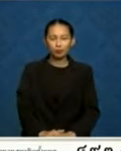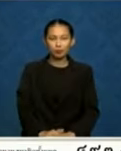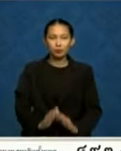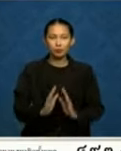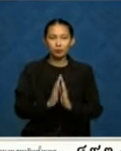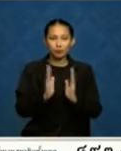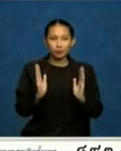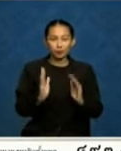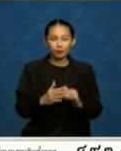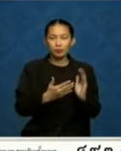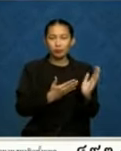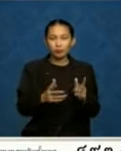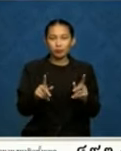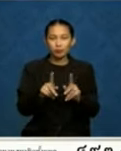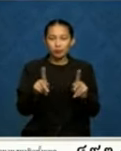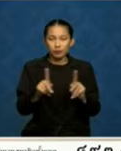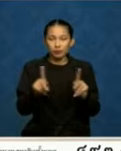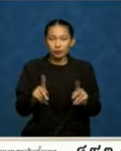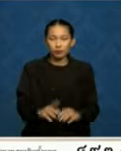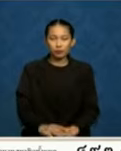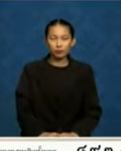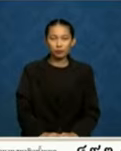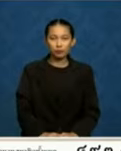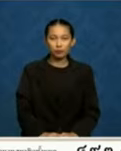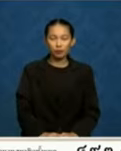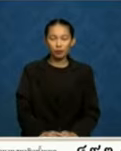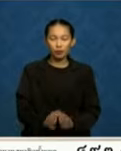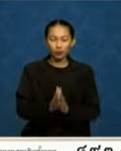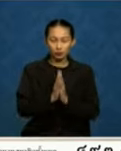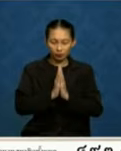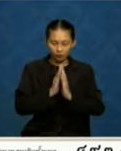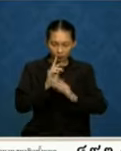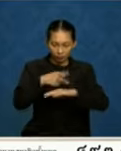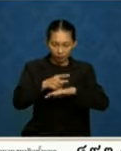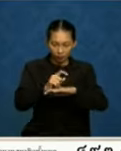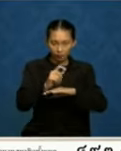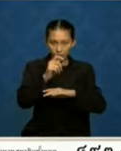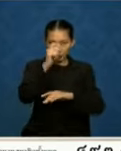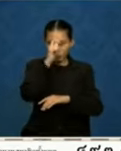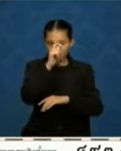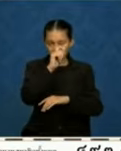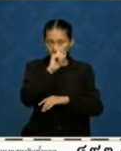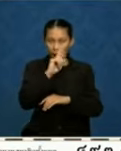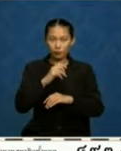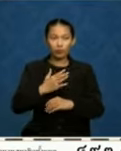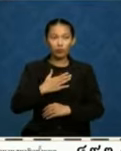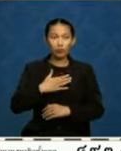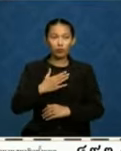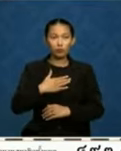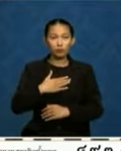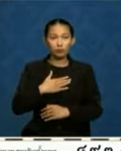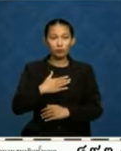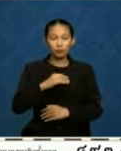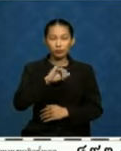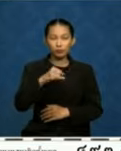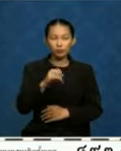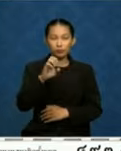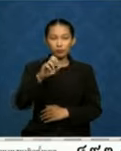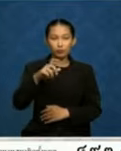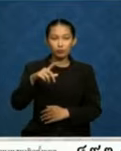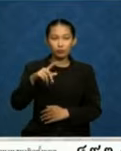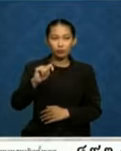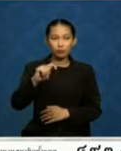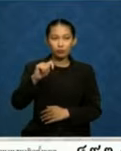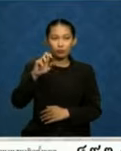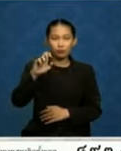มากครับเชิญกรรมาธิการครับ กราบเรียนท่านประธานที่เคารพครับกับผมนายจิตติพจน์วิโรจน์ครับประธ